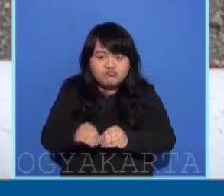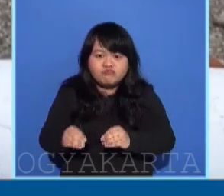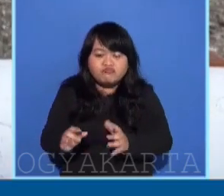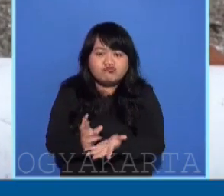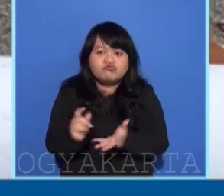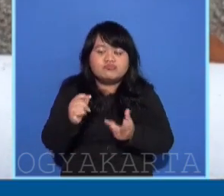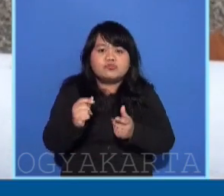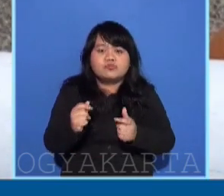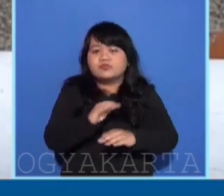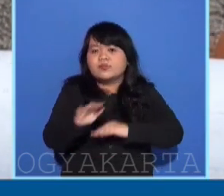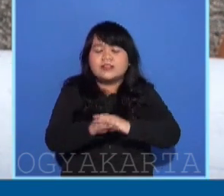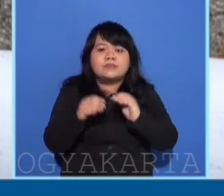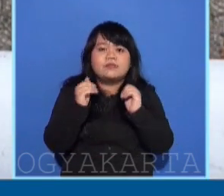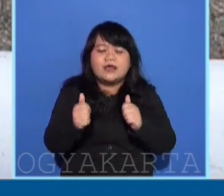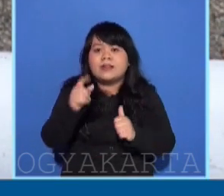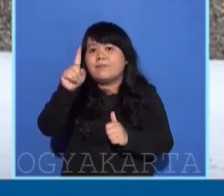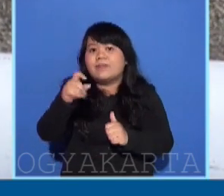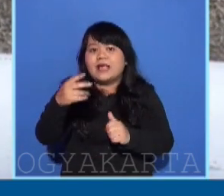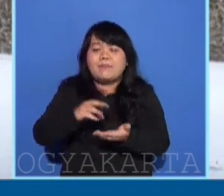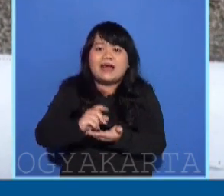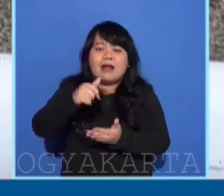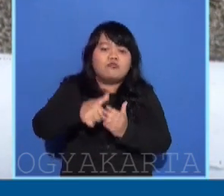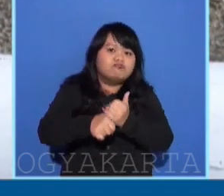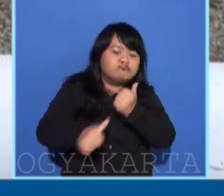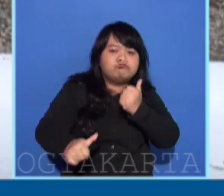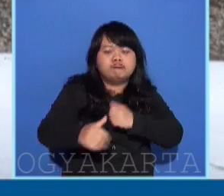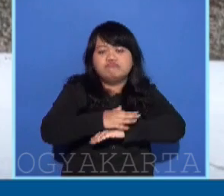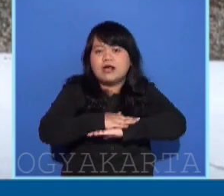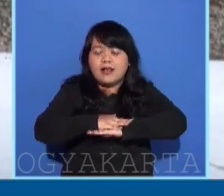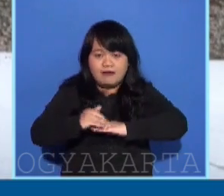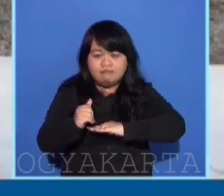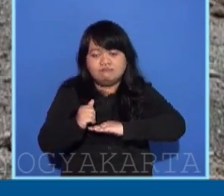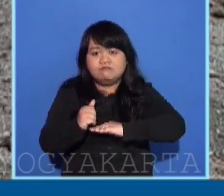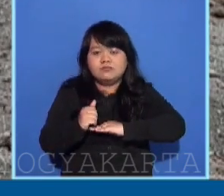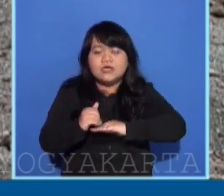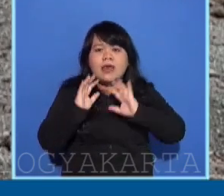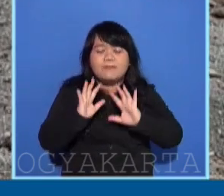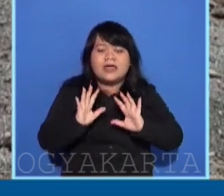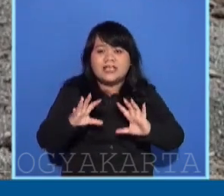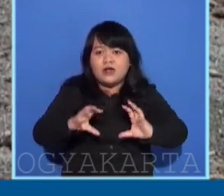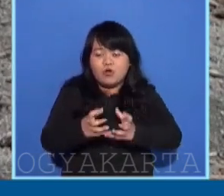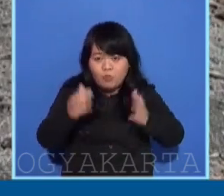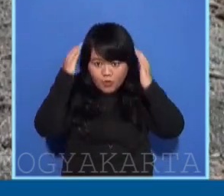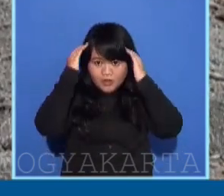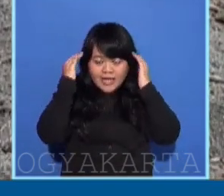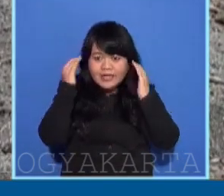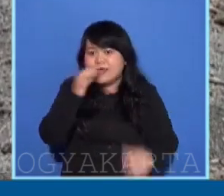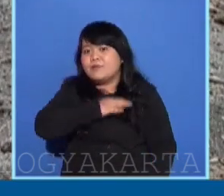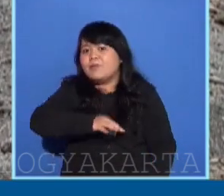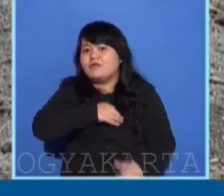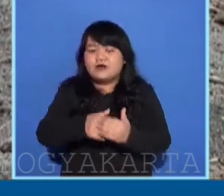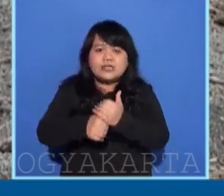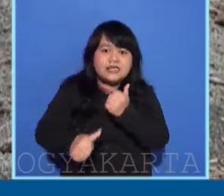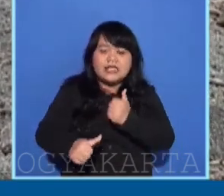salah setunggalipun Inggih Menik migunaaken rabuk kandang ing wekdal sak meniko kathkadang Tani pesisir ingkang mupangataken